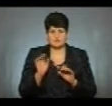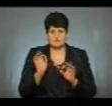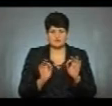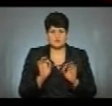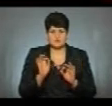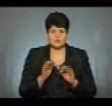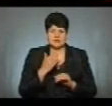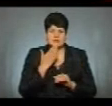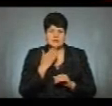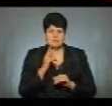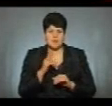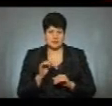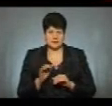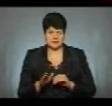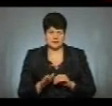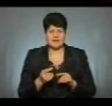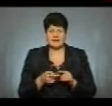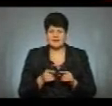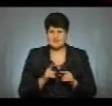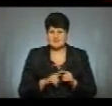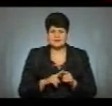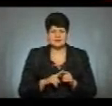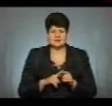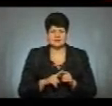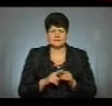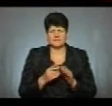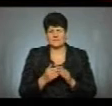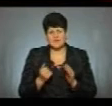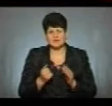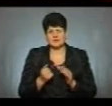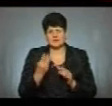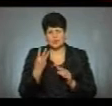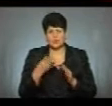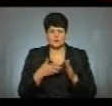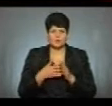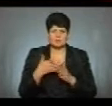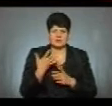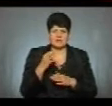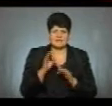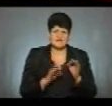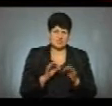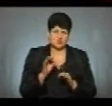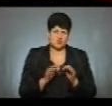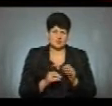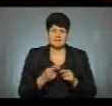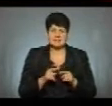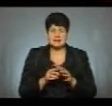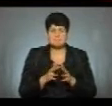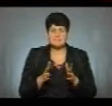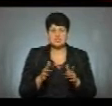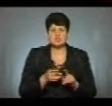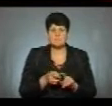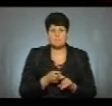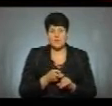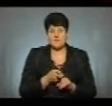відсоток симпатиків, але це буквально від 3 до 5%, і це більше